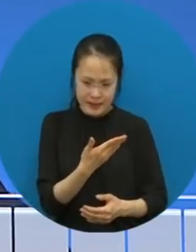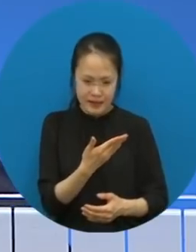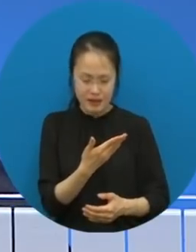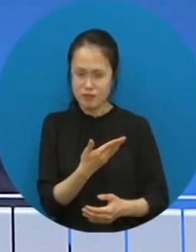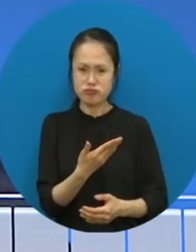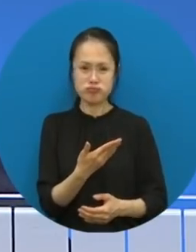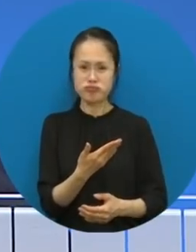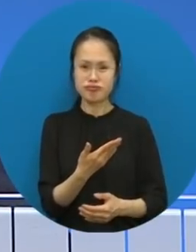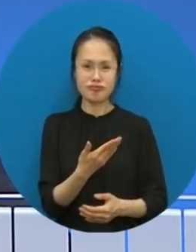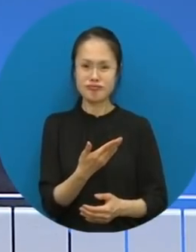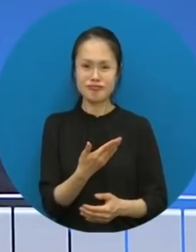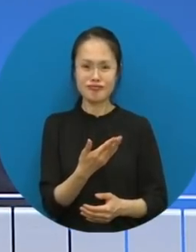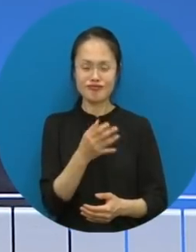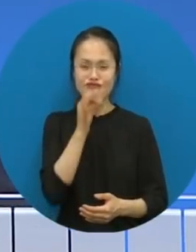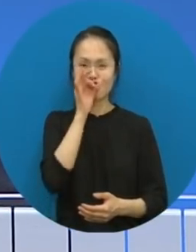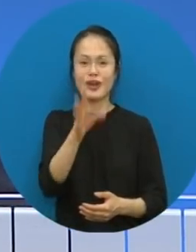없어.